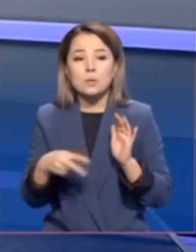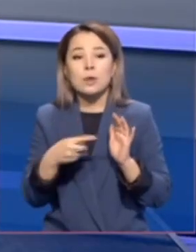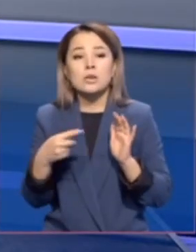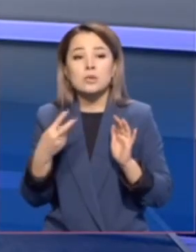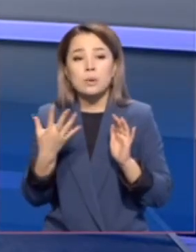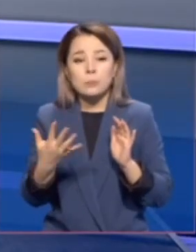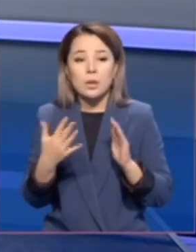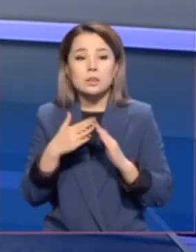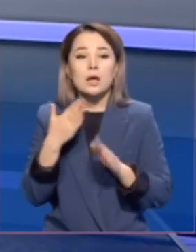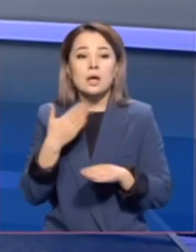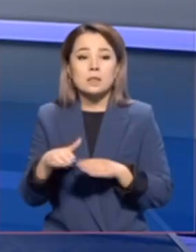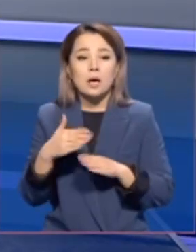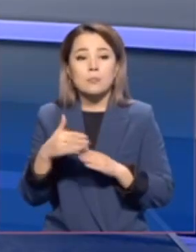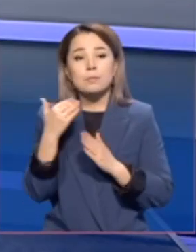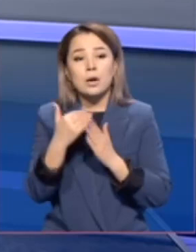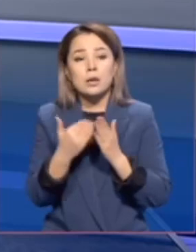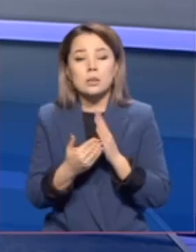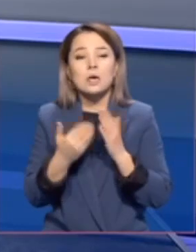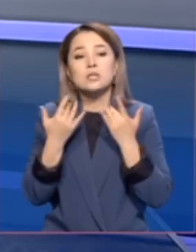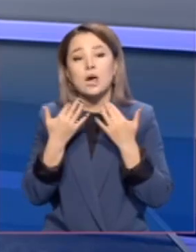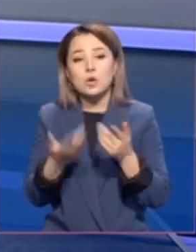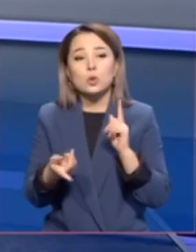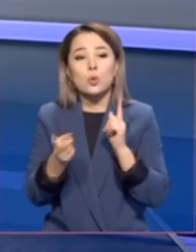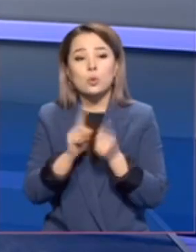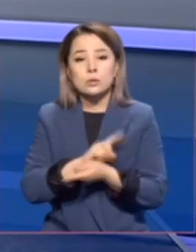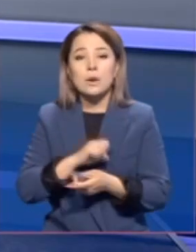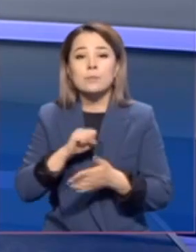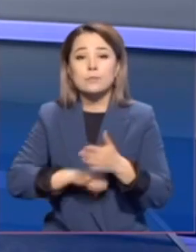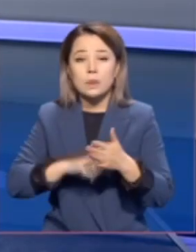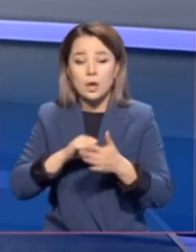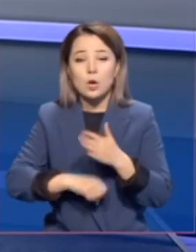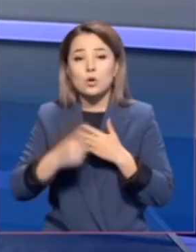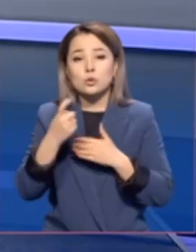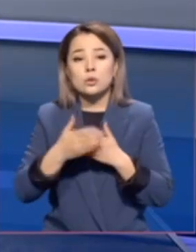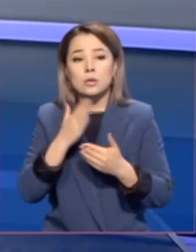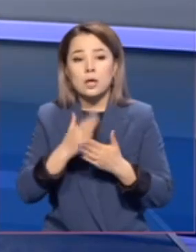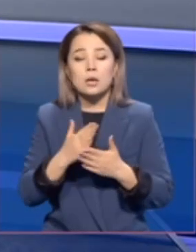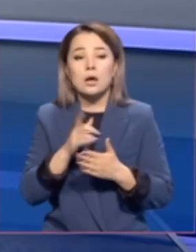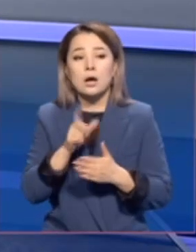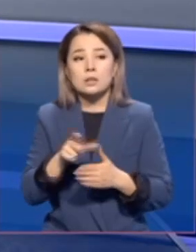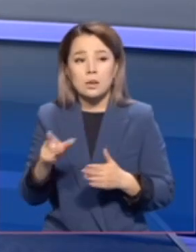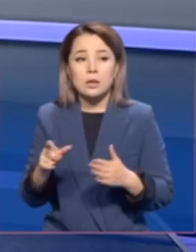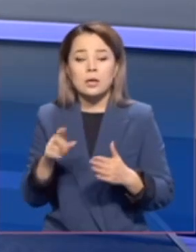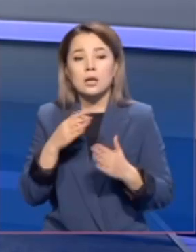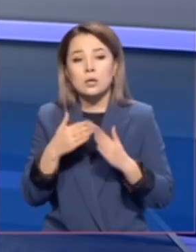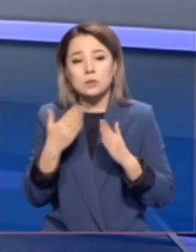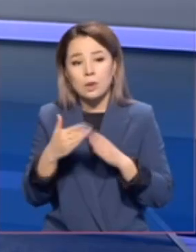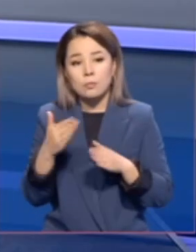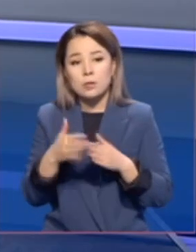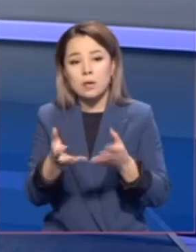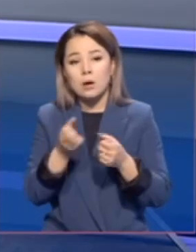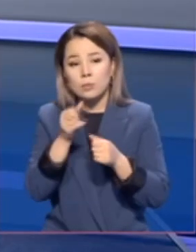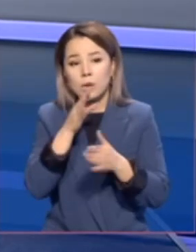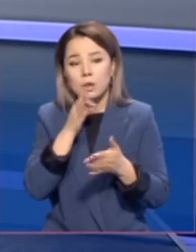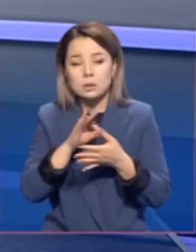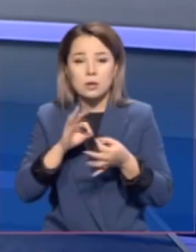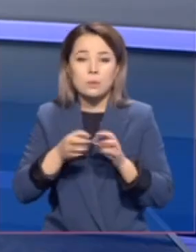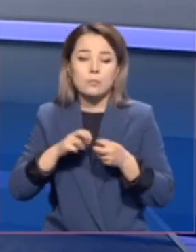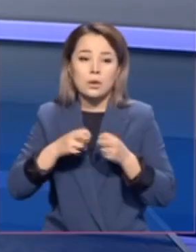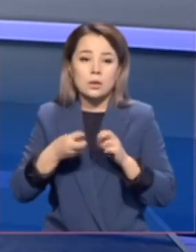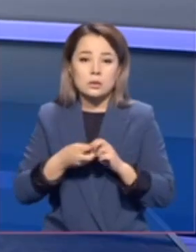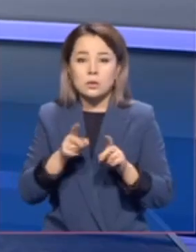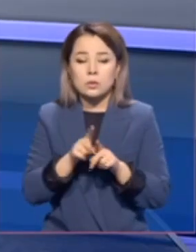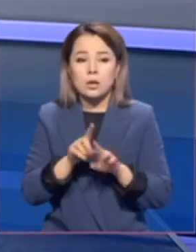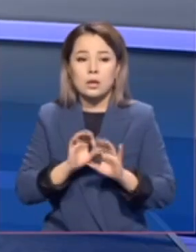7-20-25 ипотека бағдарламасының шарты өзгерген. Салдарынан жүздеген адам ипотекаға іліге алмай әлек. Данияр Қайыртай